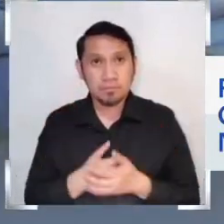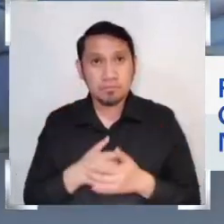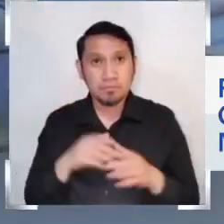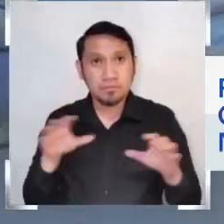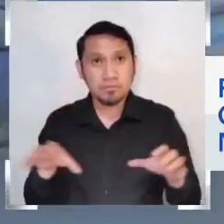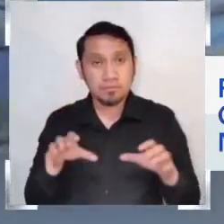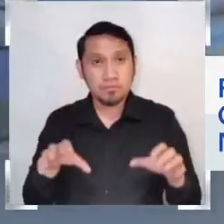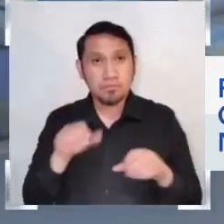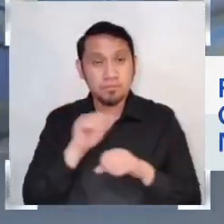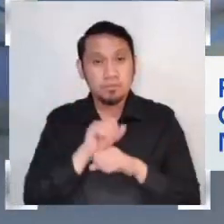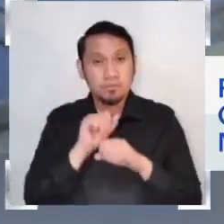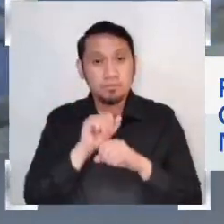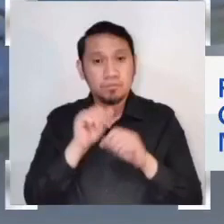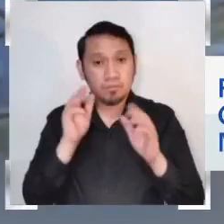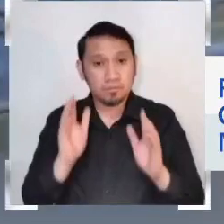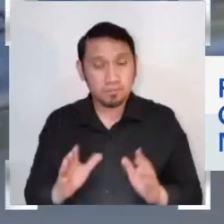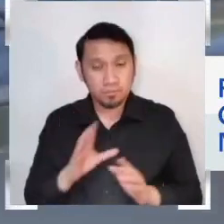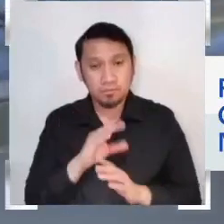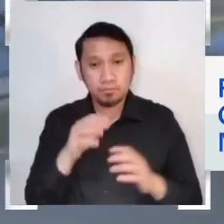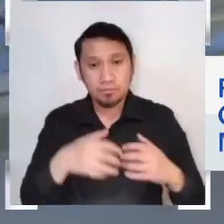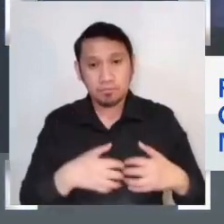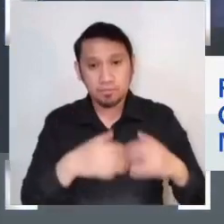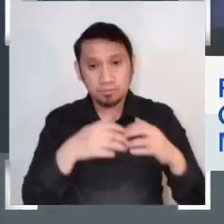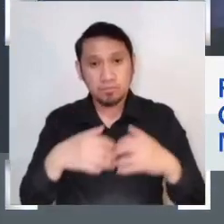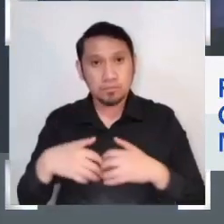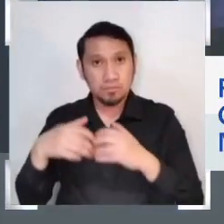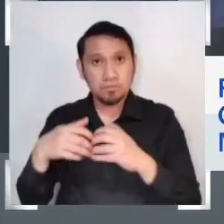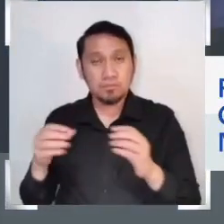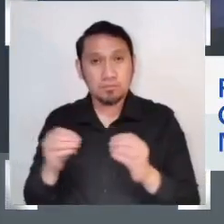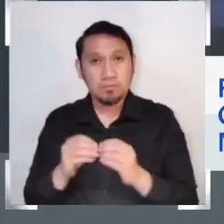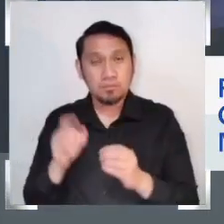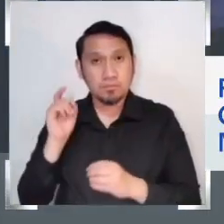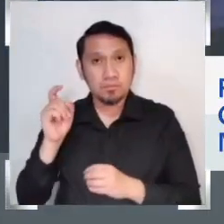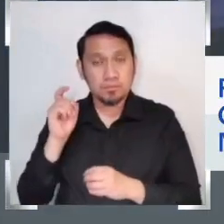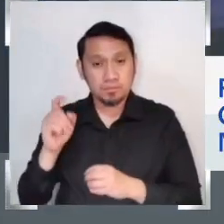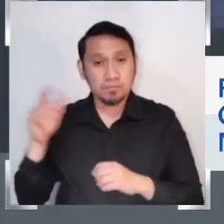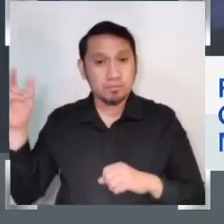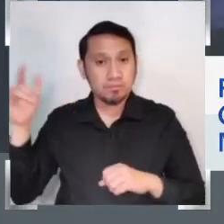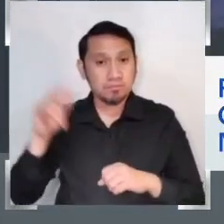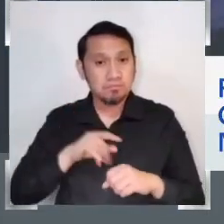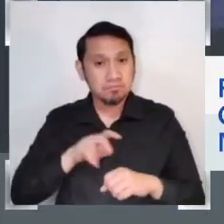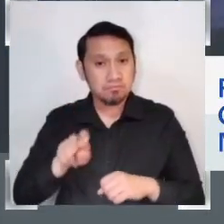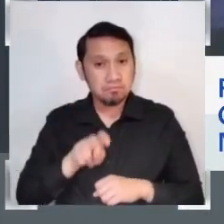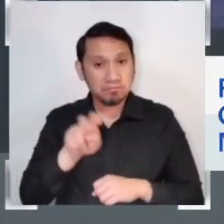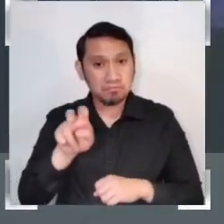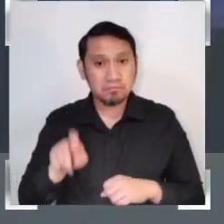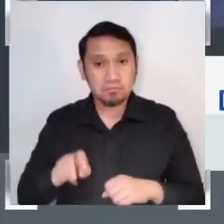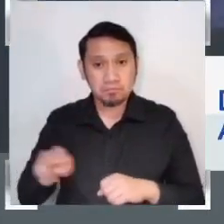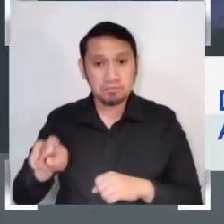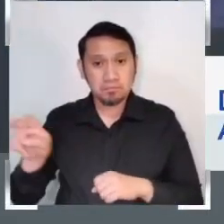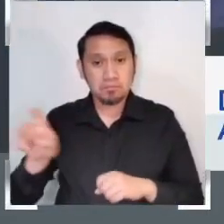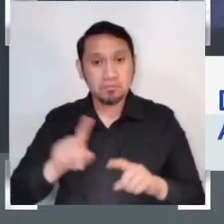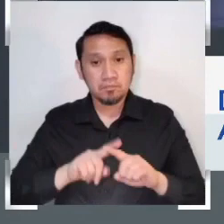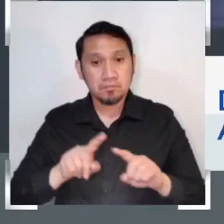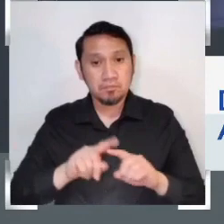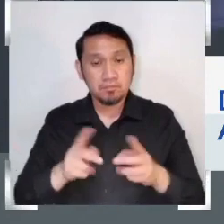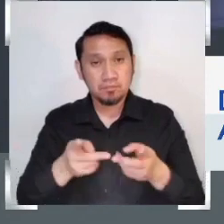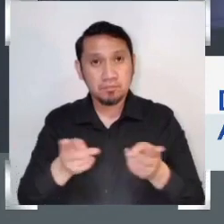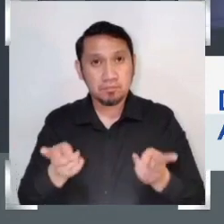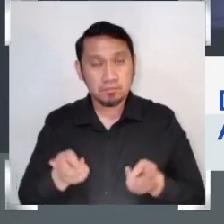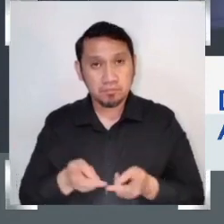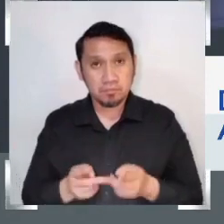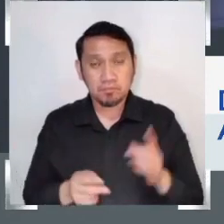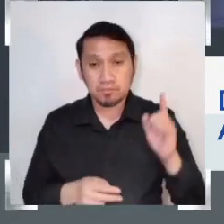at pagtatayo ng mga infrastruktura para mas mapadali ang biyahe sa iba't ibang lugar. Ibinahagi naman ni Tourism Secretary